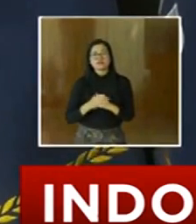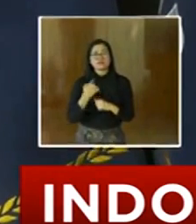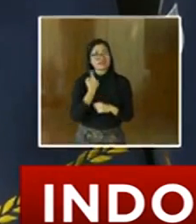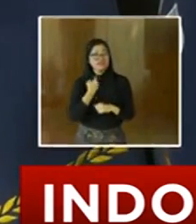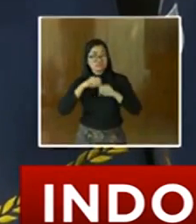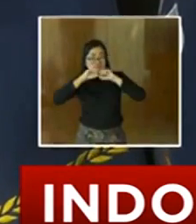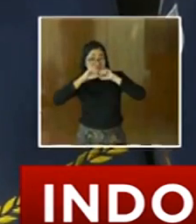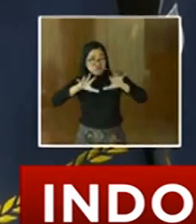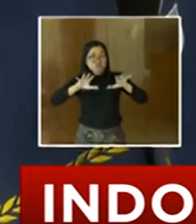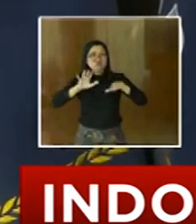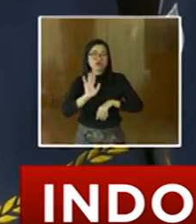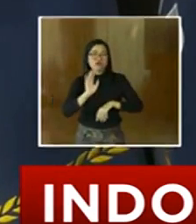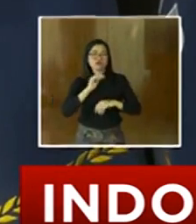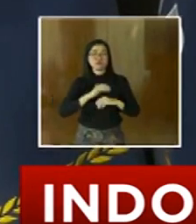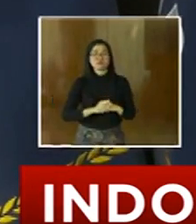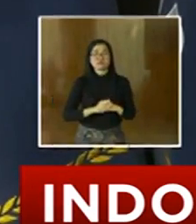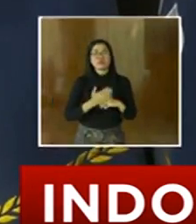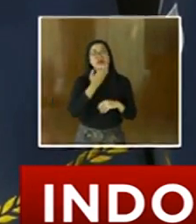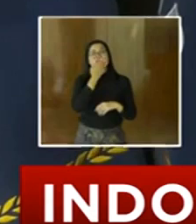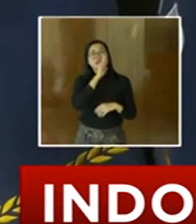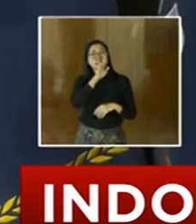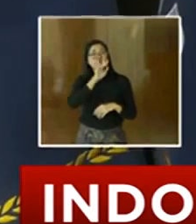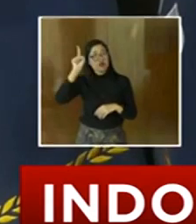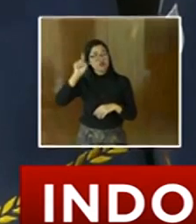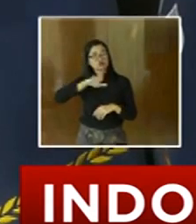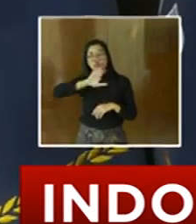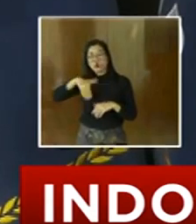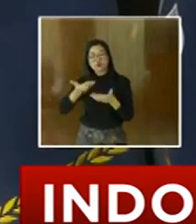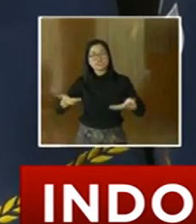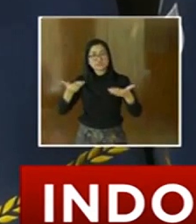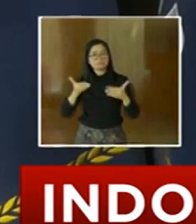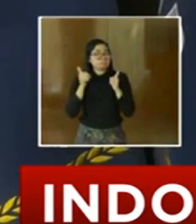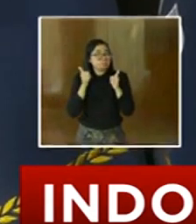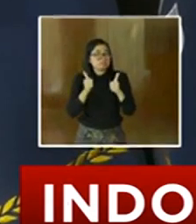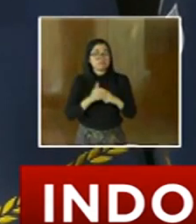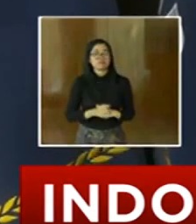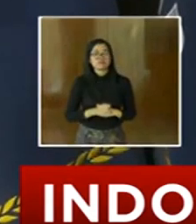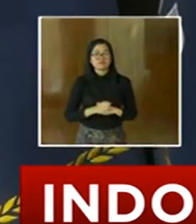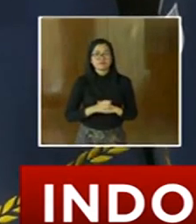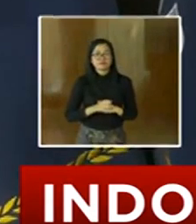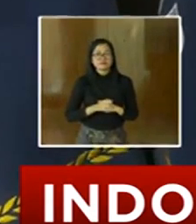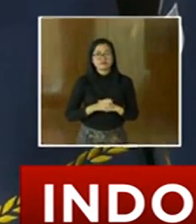diklaim Alhamdulillah seluruhnya dalam kondisi baik Sampai dengan saat ini